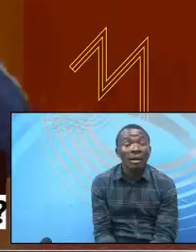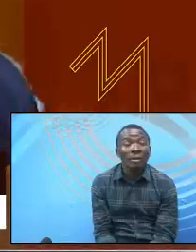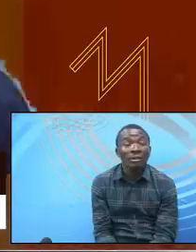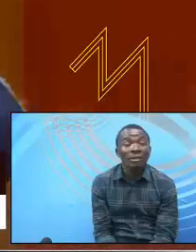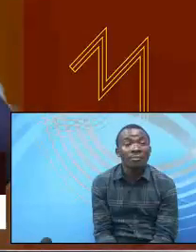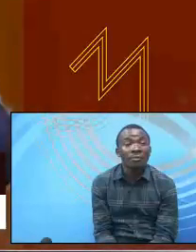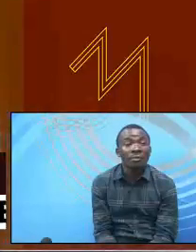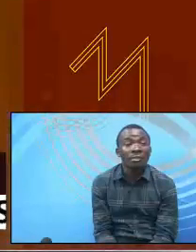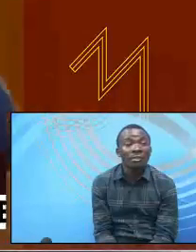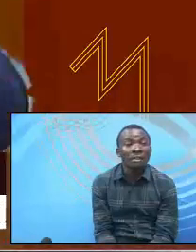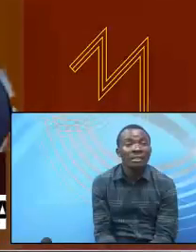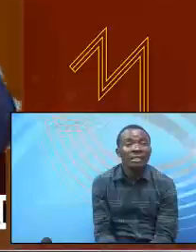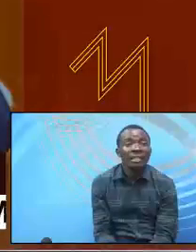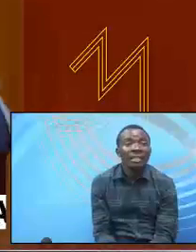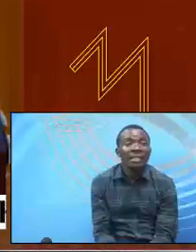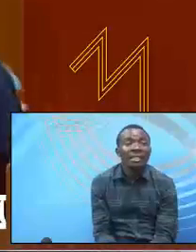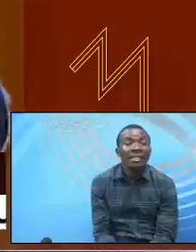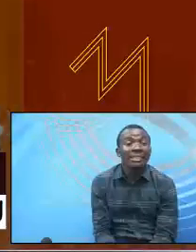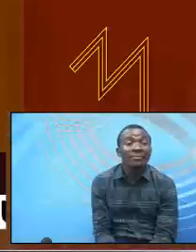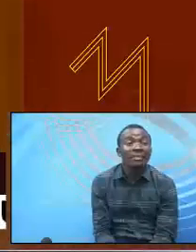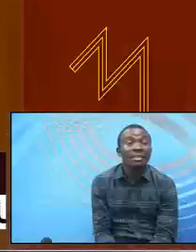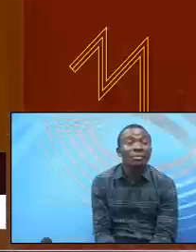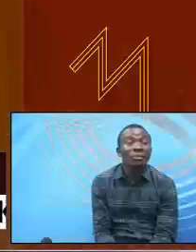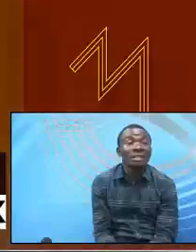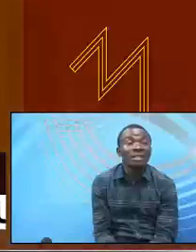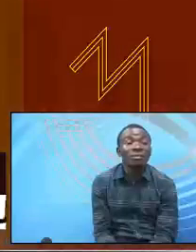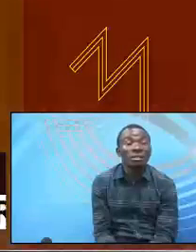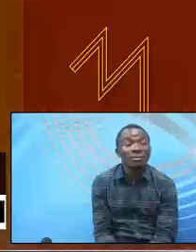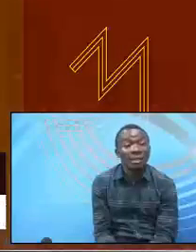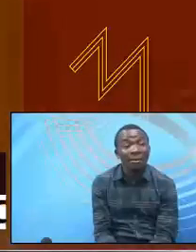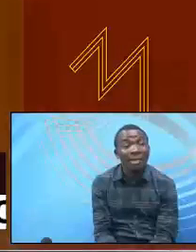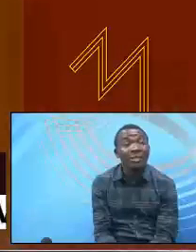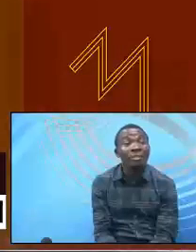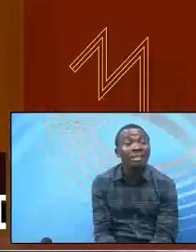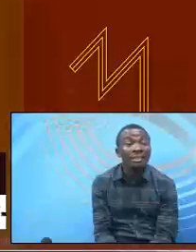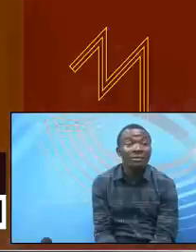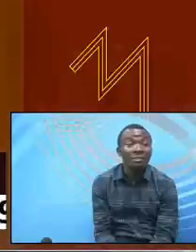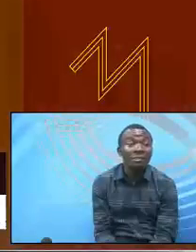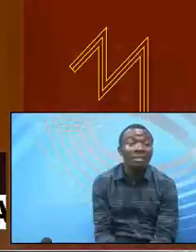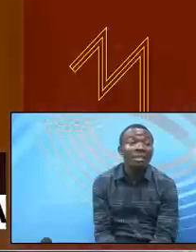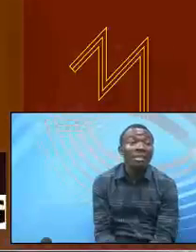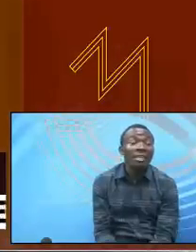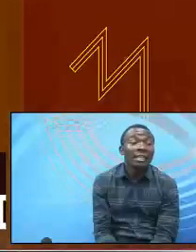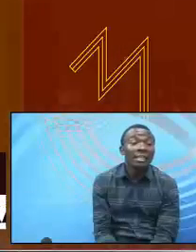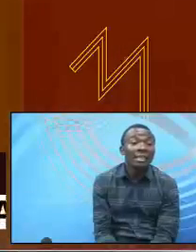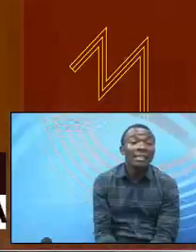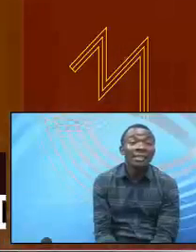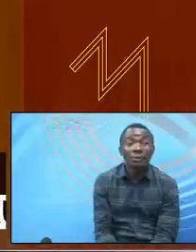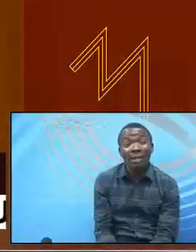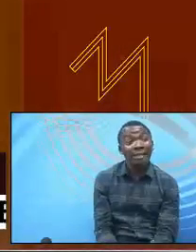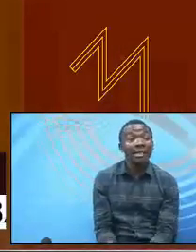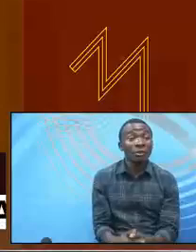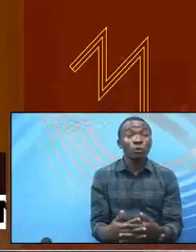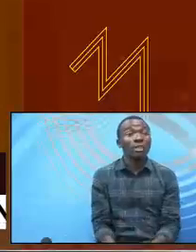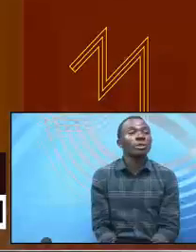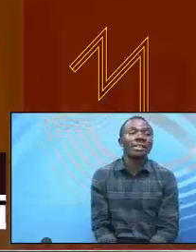bahakirwaho abasemuzi igihe hari service nko mu rusengero umusemuzi akaba hari no muzindi service kuko